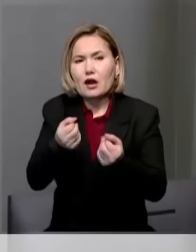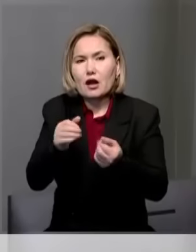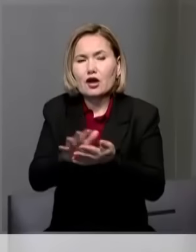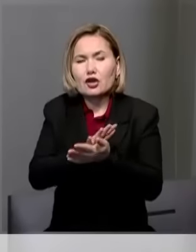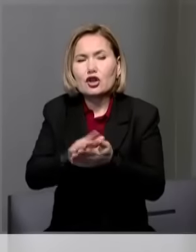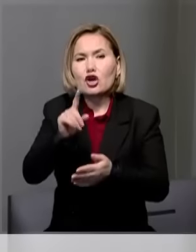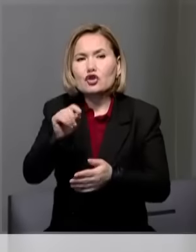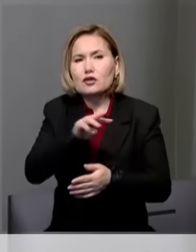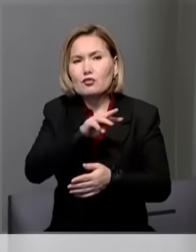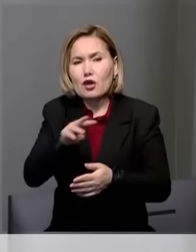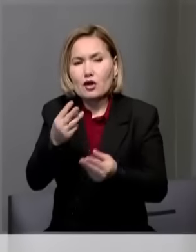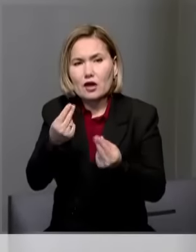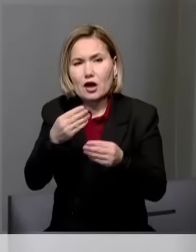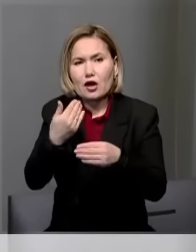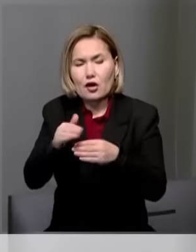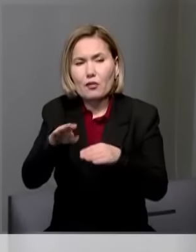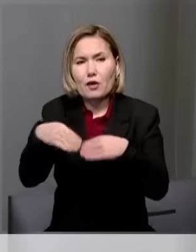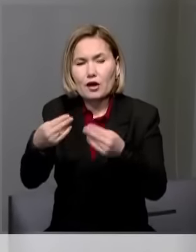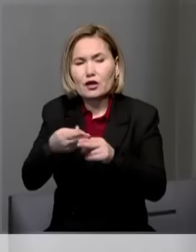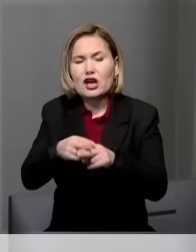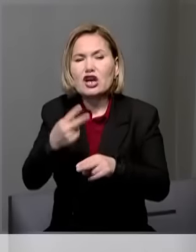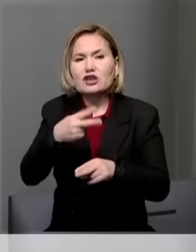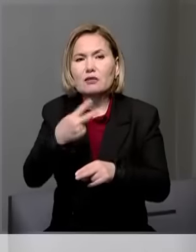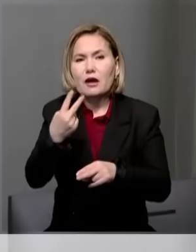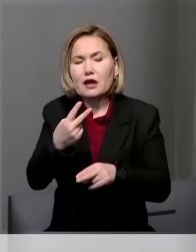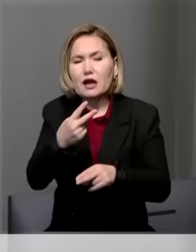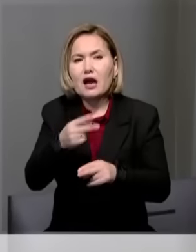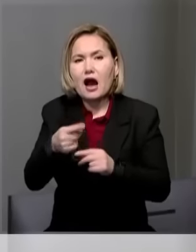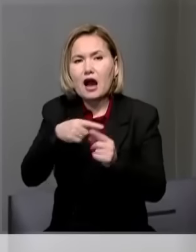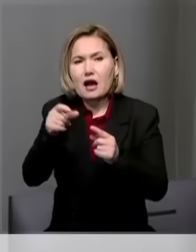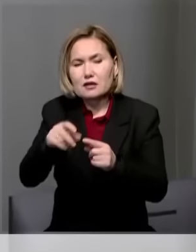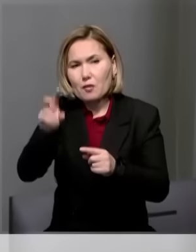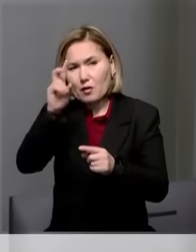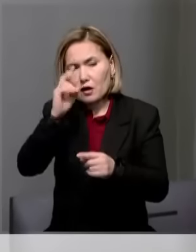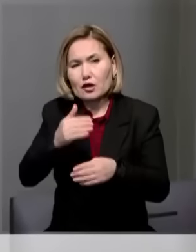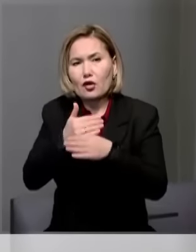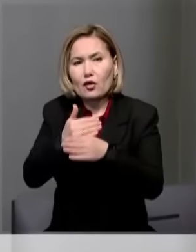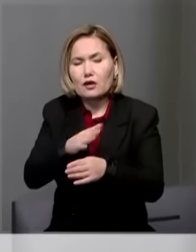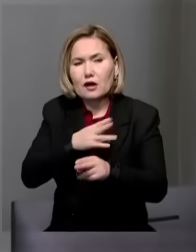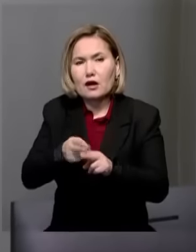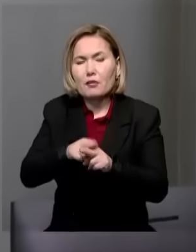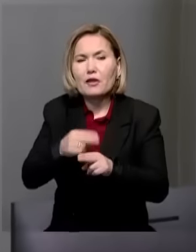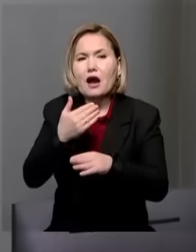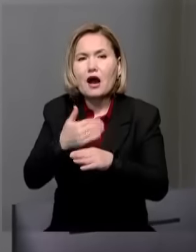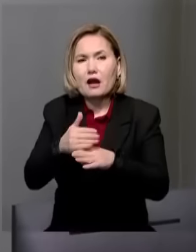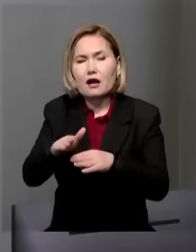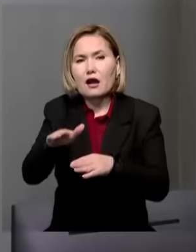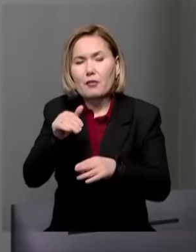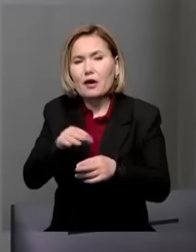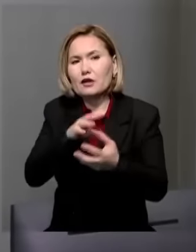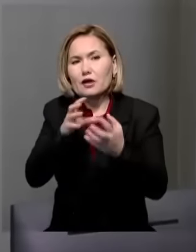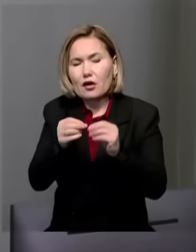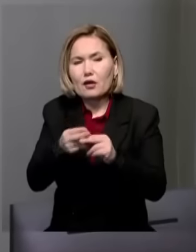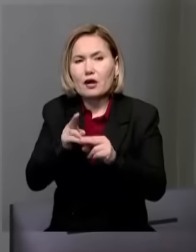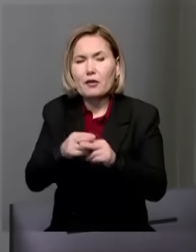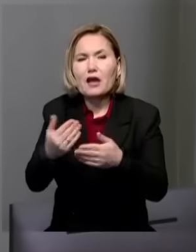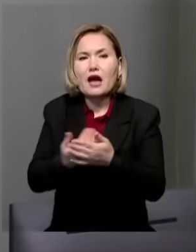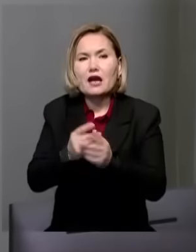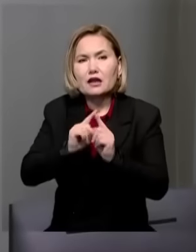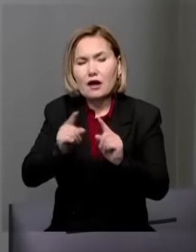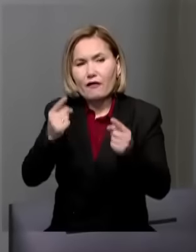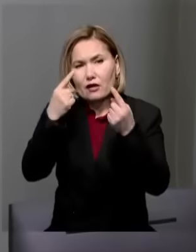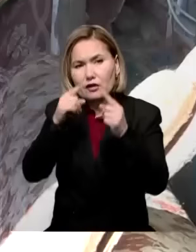миллион тенге бөлінді. Облыстағы 22 кәсіпкер мемлекеттің қолдауына ие болды. Гранттар негізінен инновациялық идеяларды